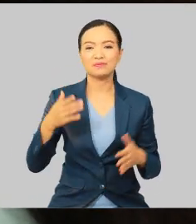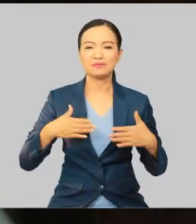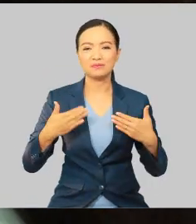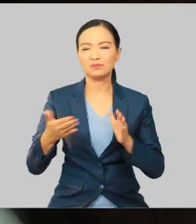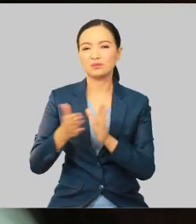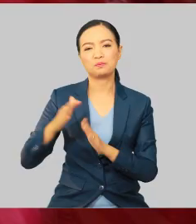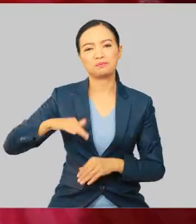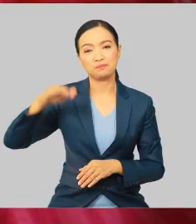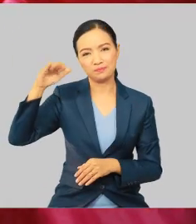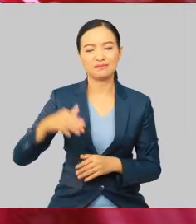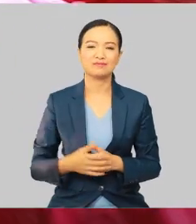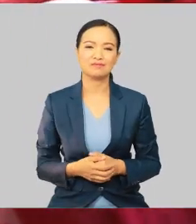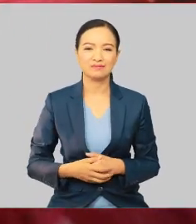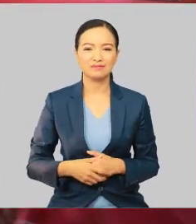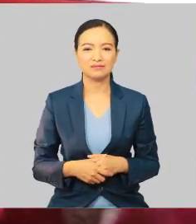พี